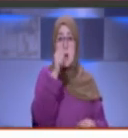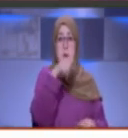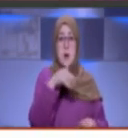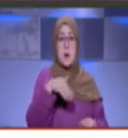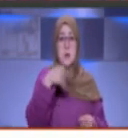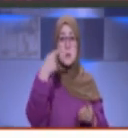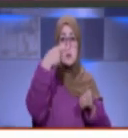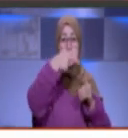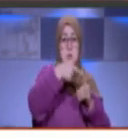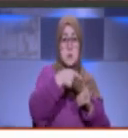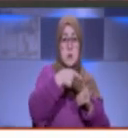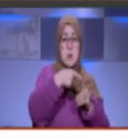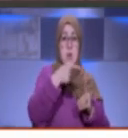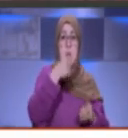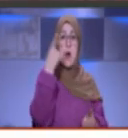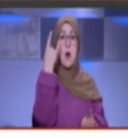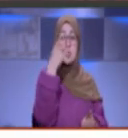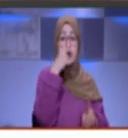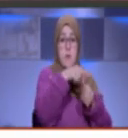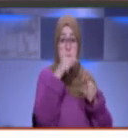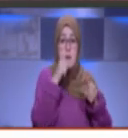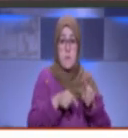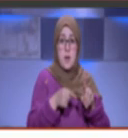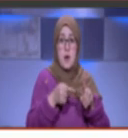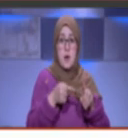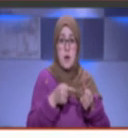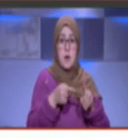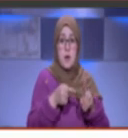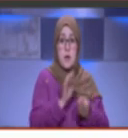إلى 10%.